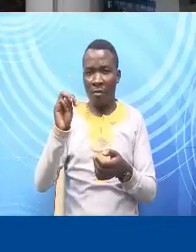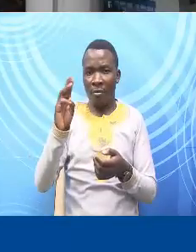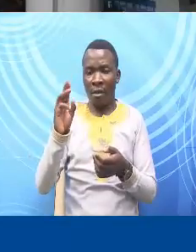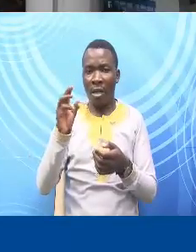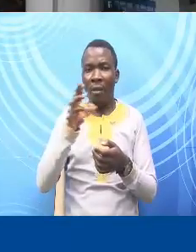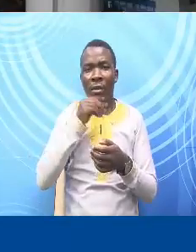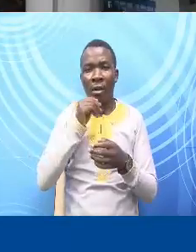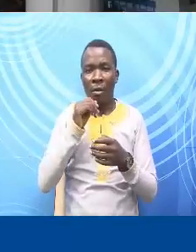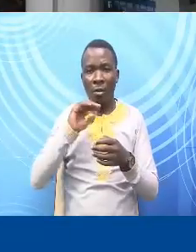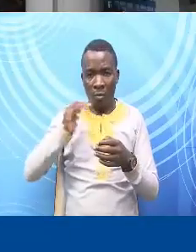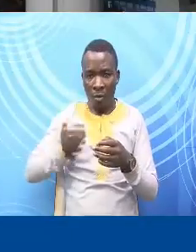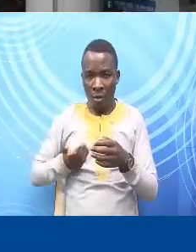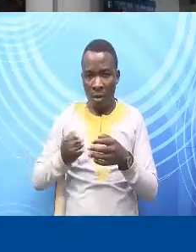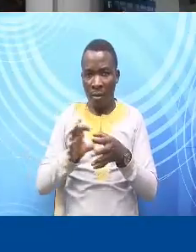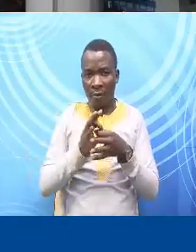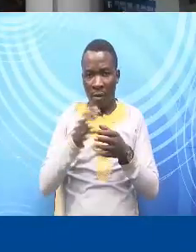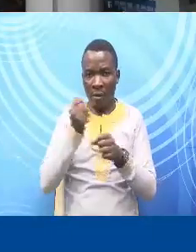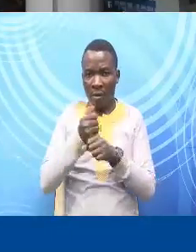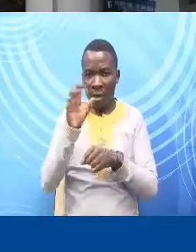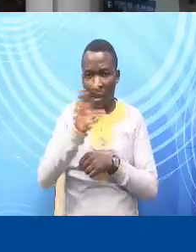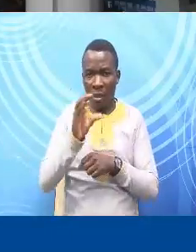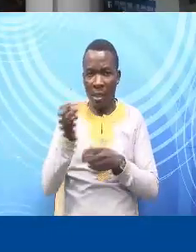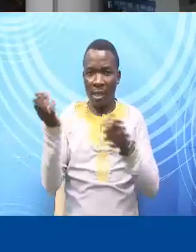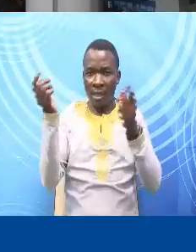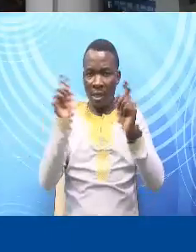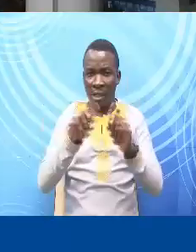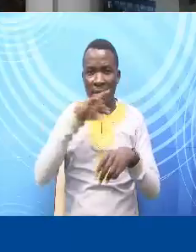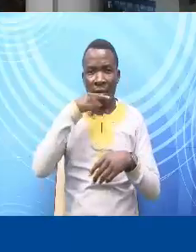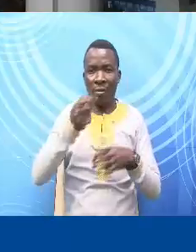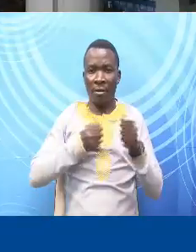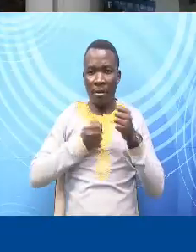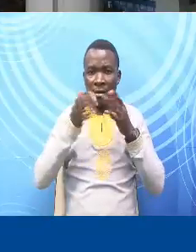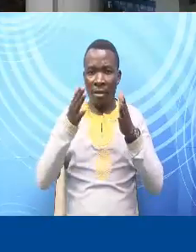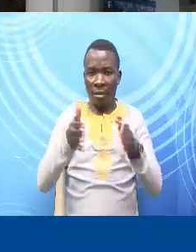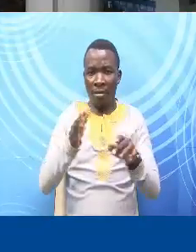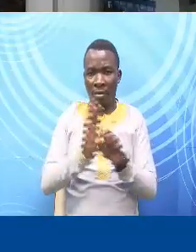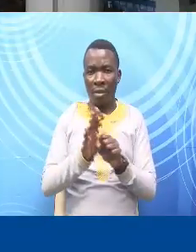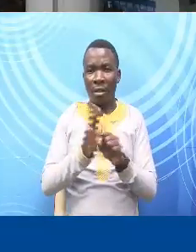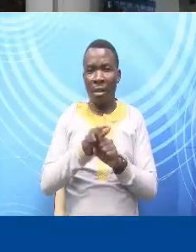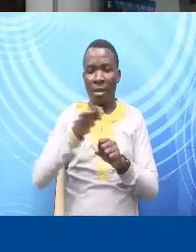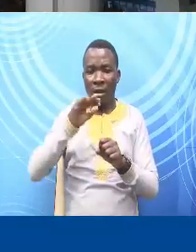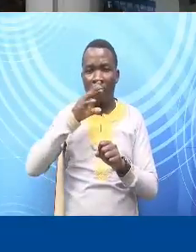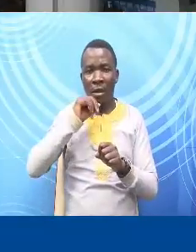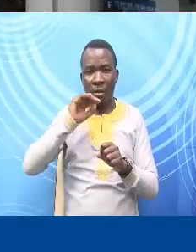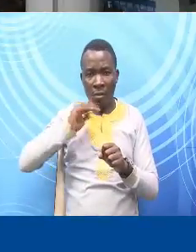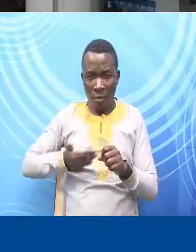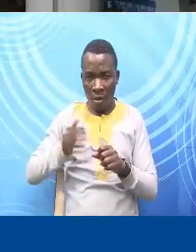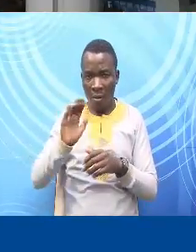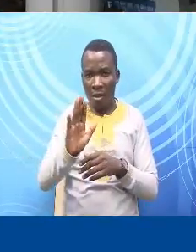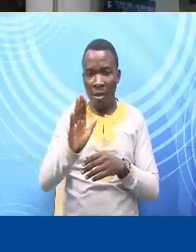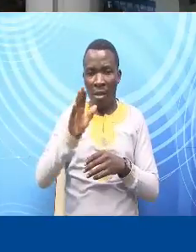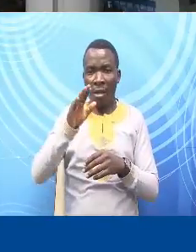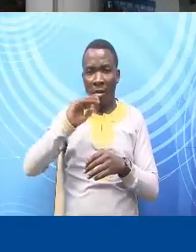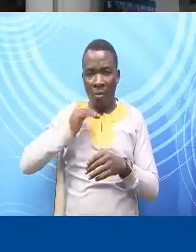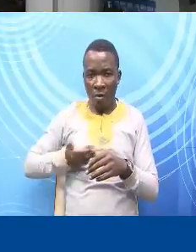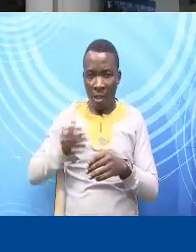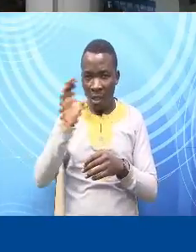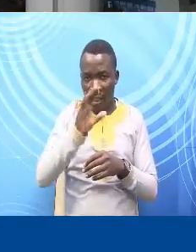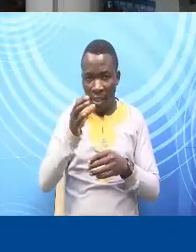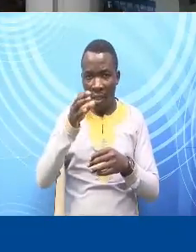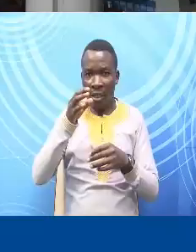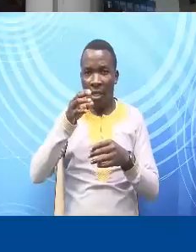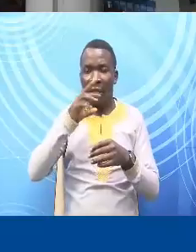hamwe bagakora kampani izanira ibisubizo abanyarwanda batari bake umugabo ndetse n'umugore w'umugore we yahisemo gushaka ibisubizo ku bworozi